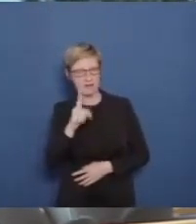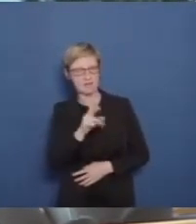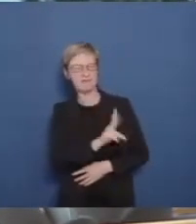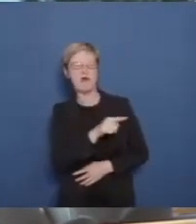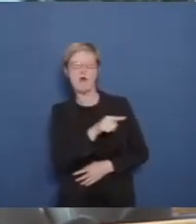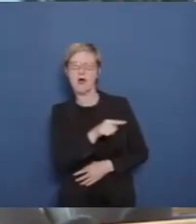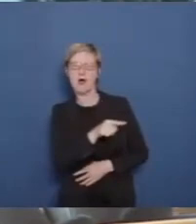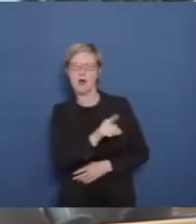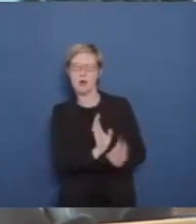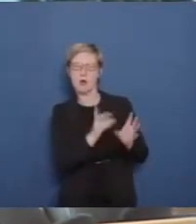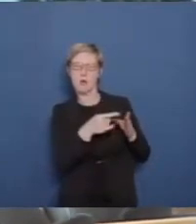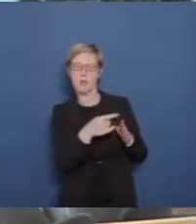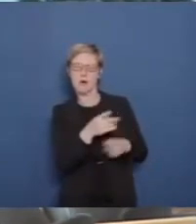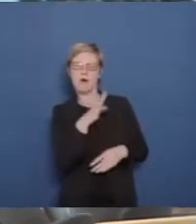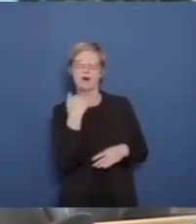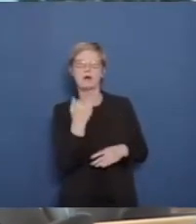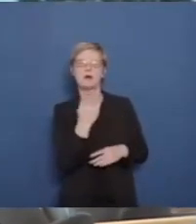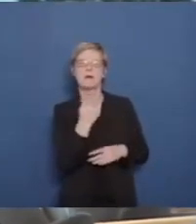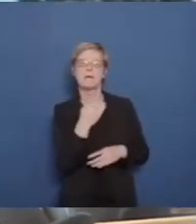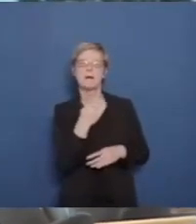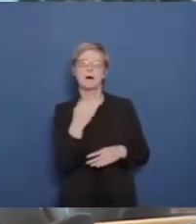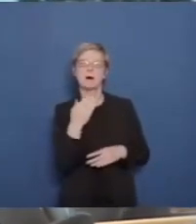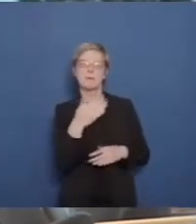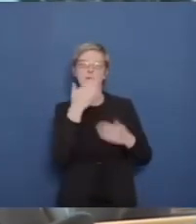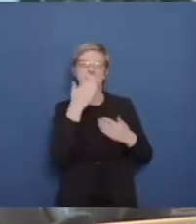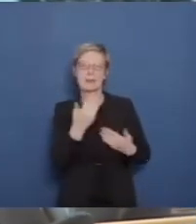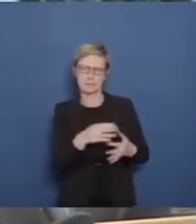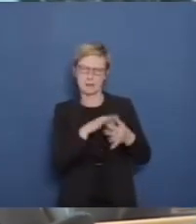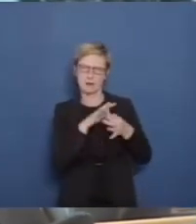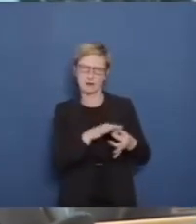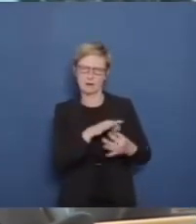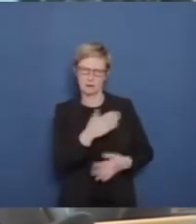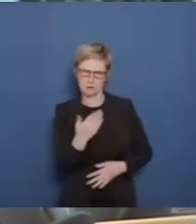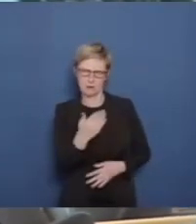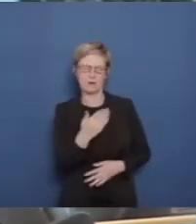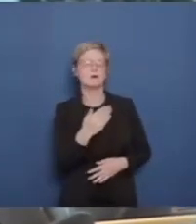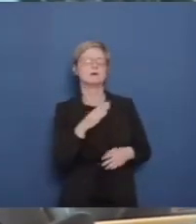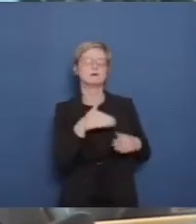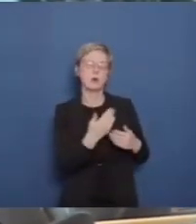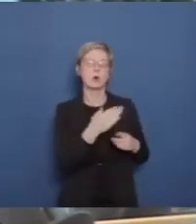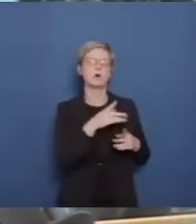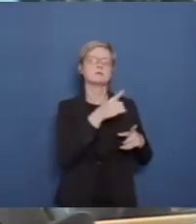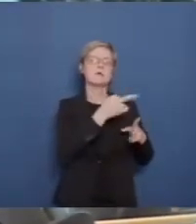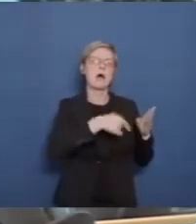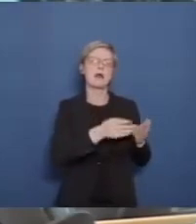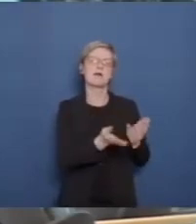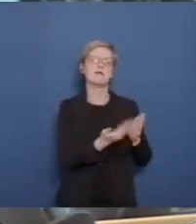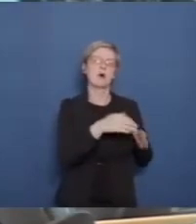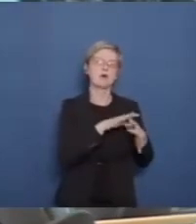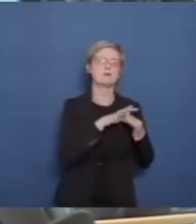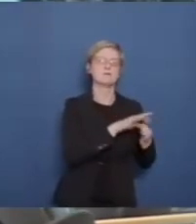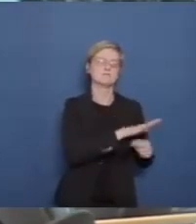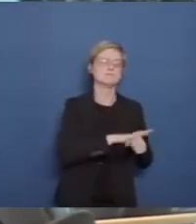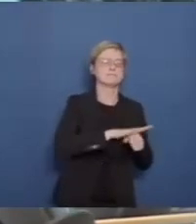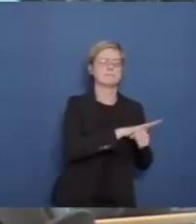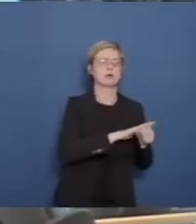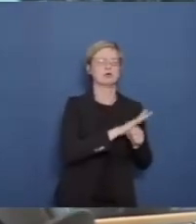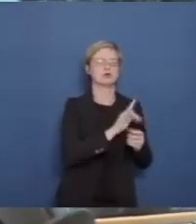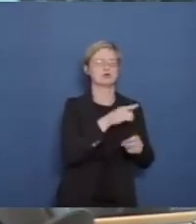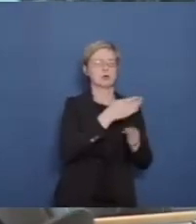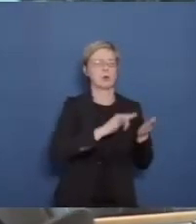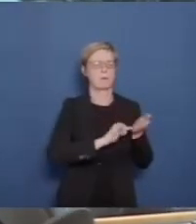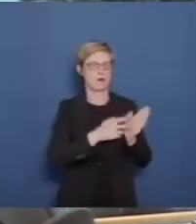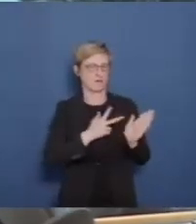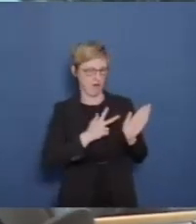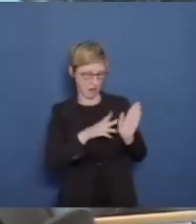immer ein kleiner Teil der Muslime, die bei uns leben. Aber wissen Sie, weiß das Innenministerium, wer diese Menschen sind? Und an Sie beide bitte